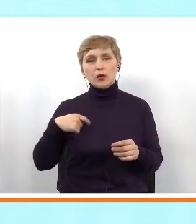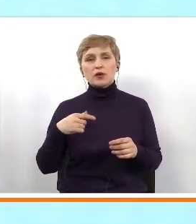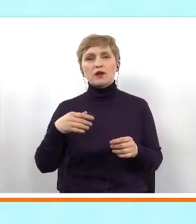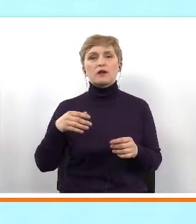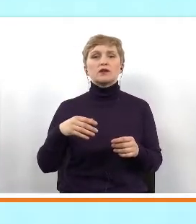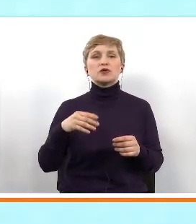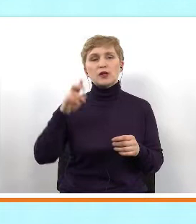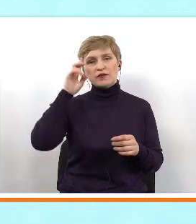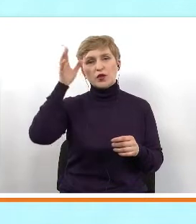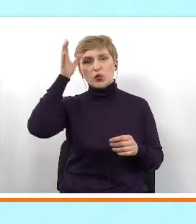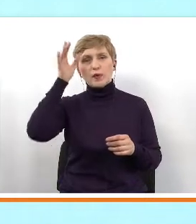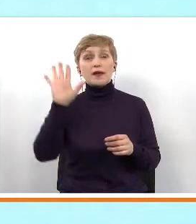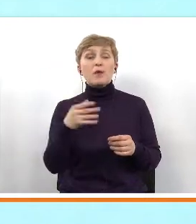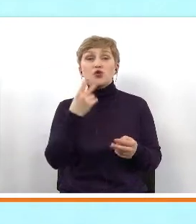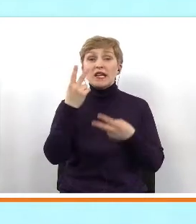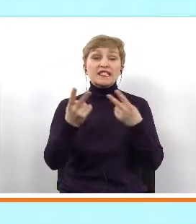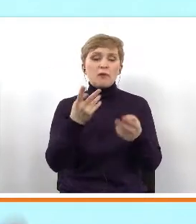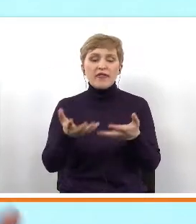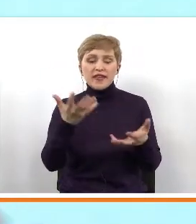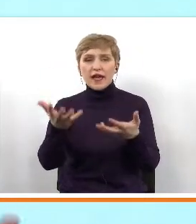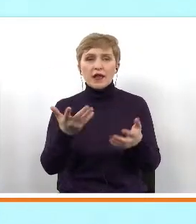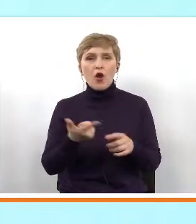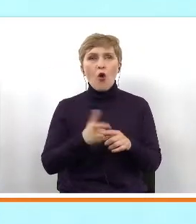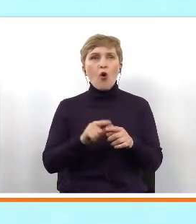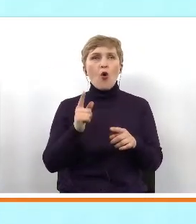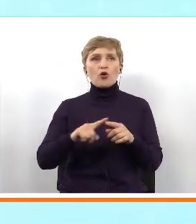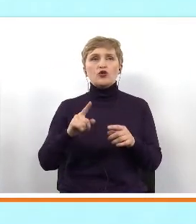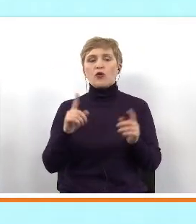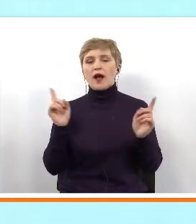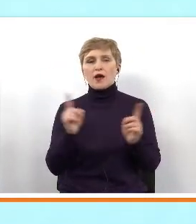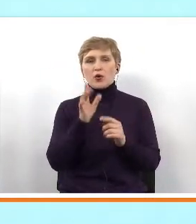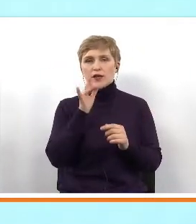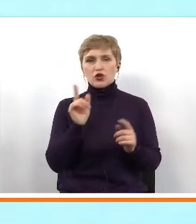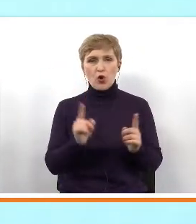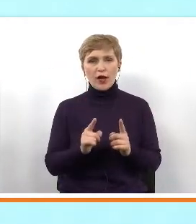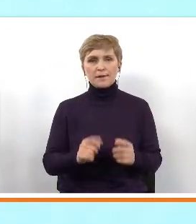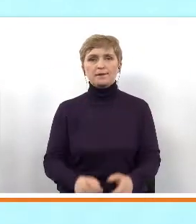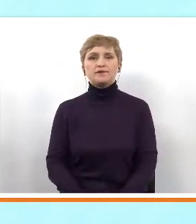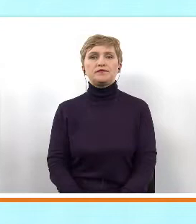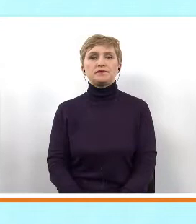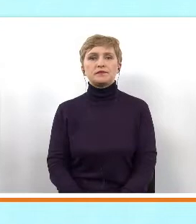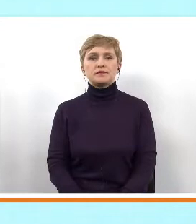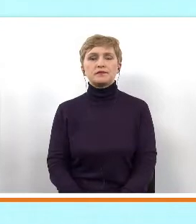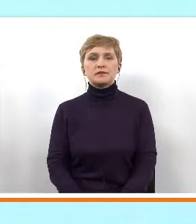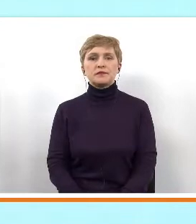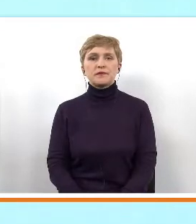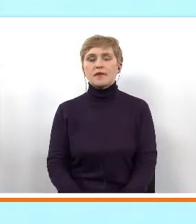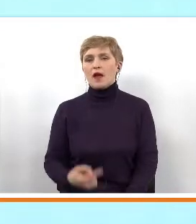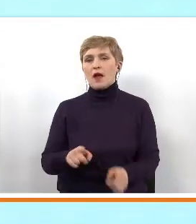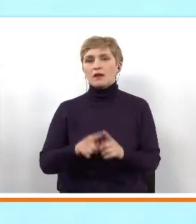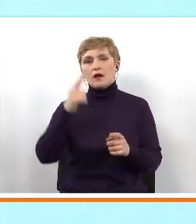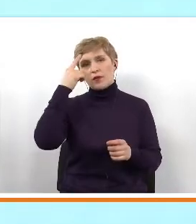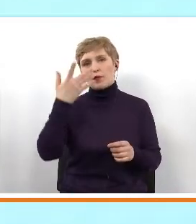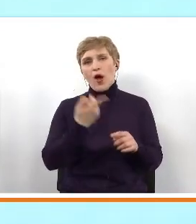Думы. То есть там уже рассмотрение в очень короткие сроки. То есть я так понимаю, это